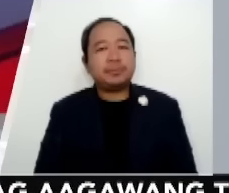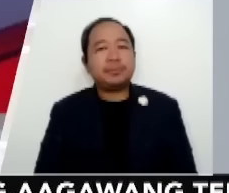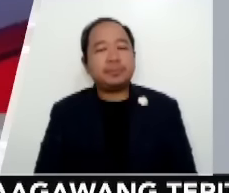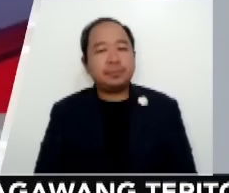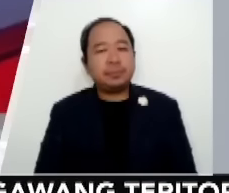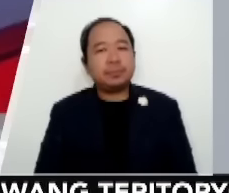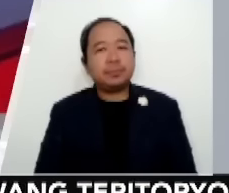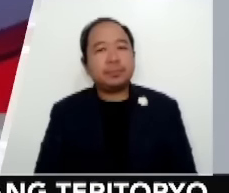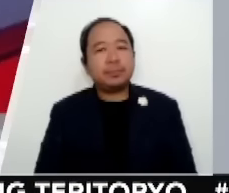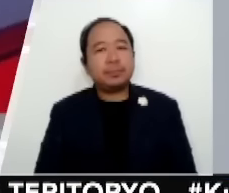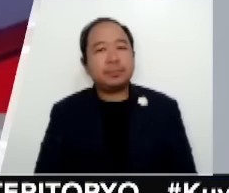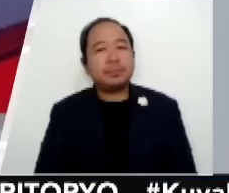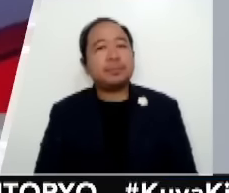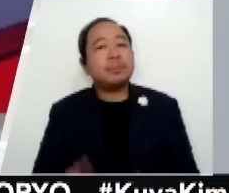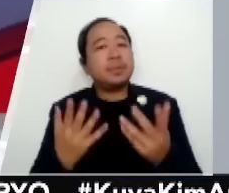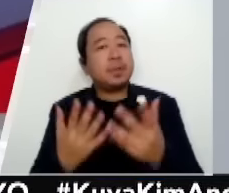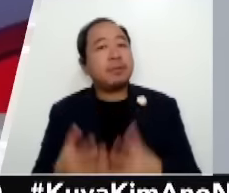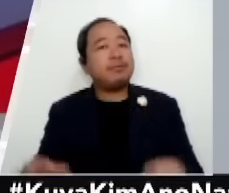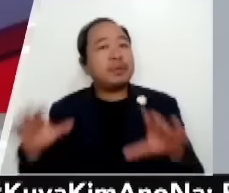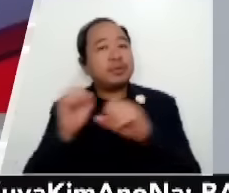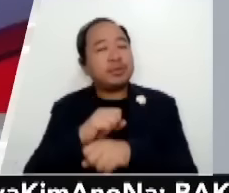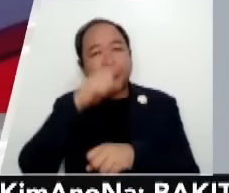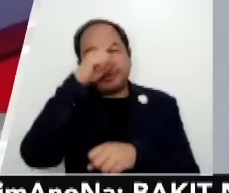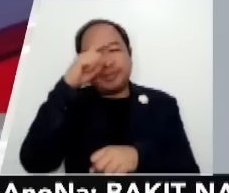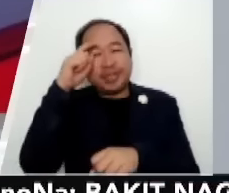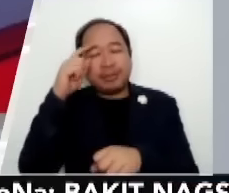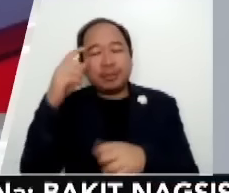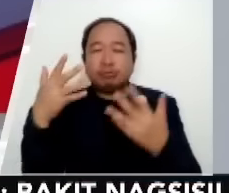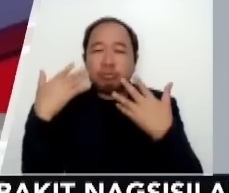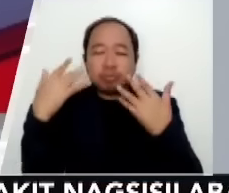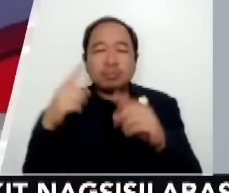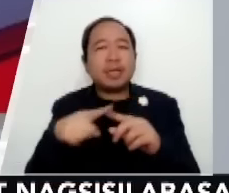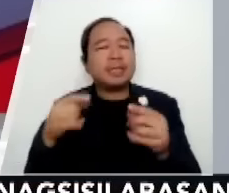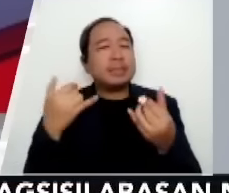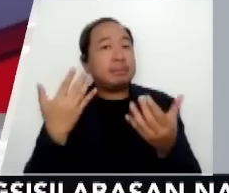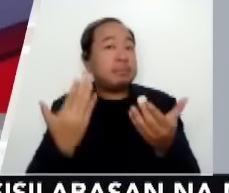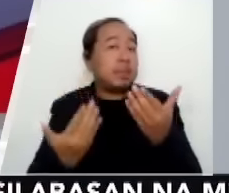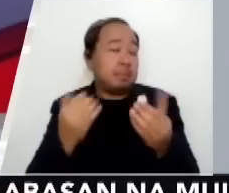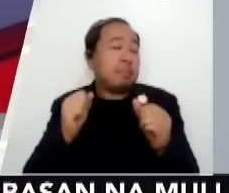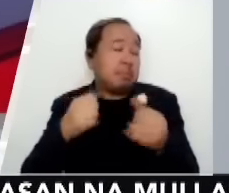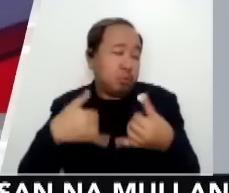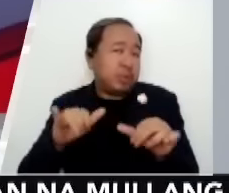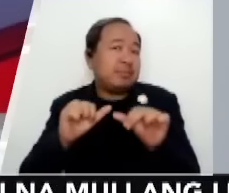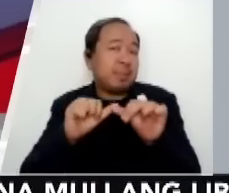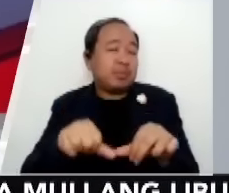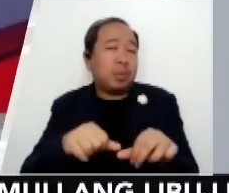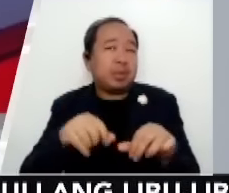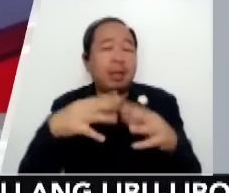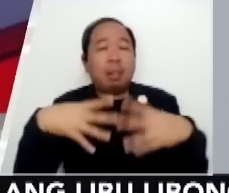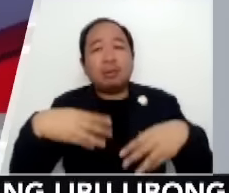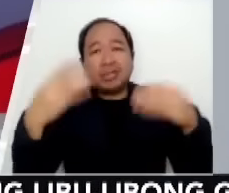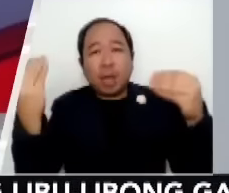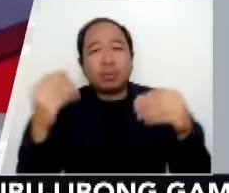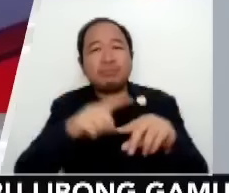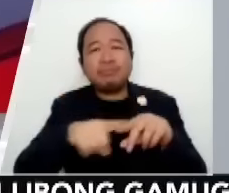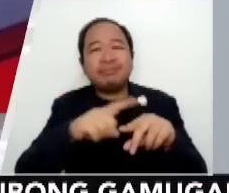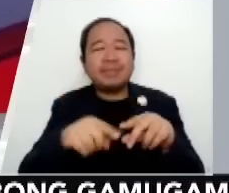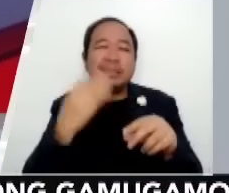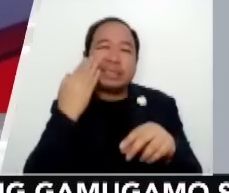kahit tapos na ang tag-init, pwede pa rin kulangin ang supply ng kuryente, lalo pag naapektuhan ng mga power plant ng